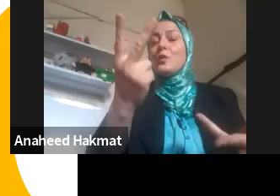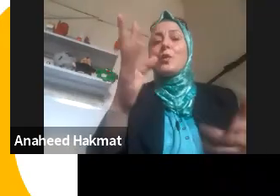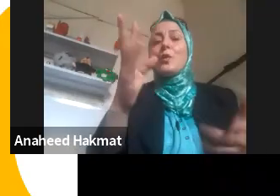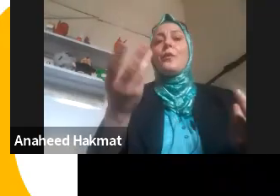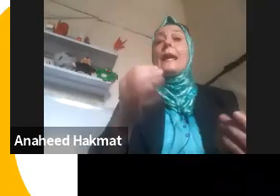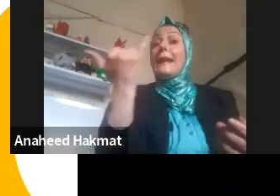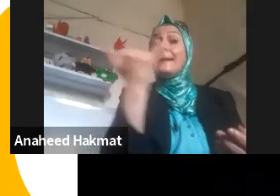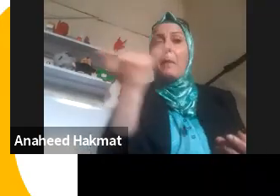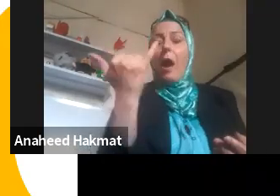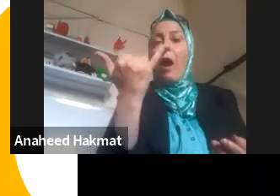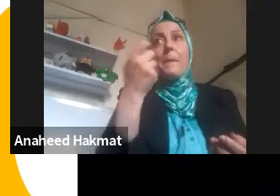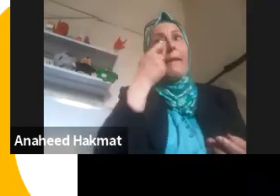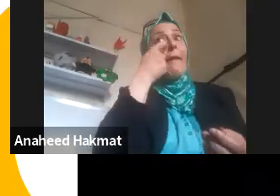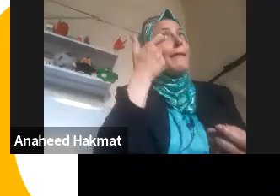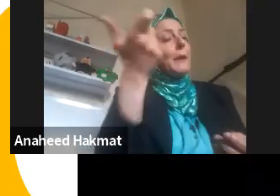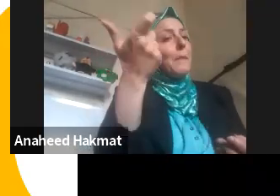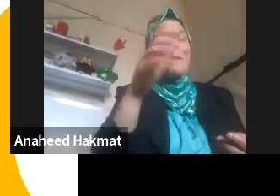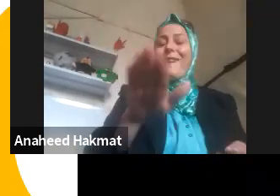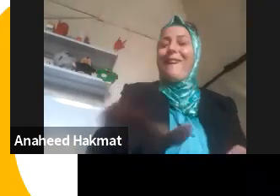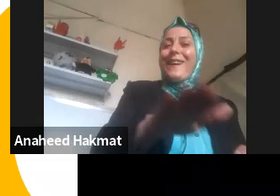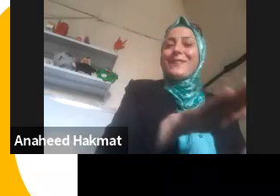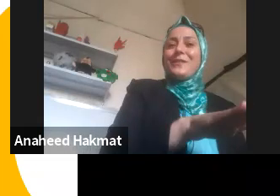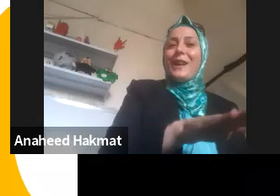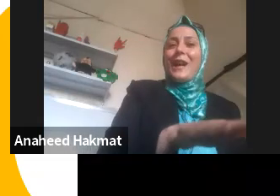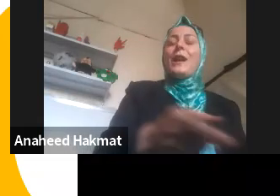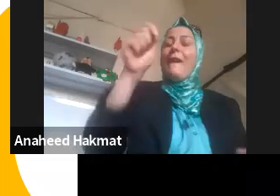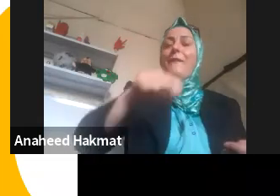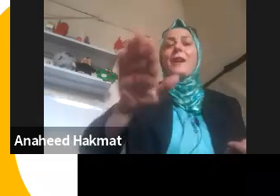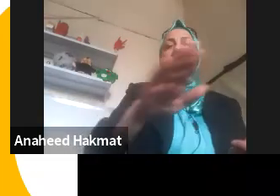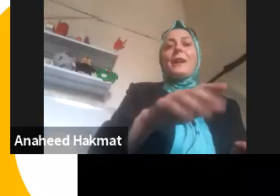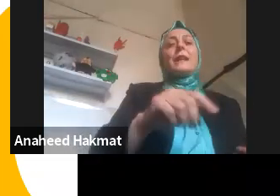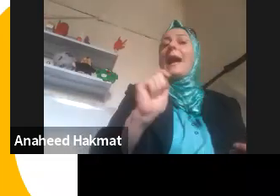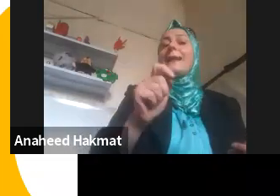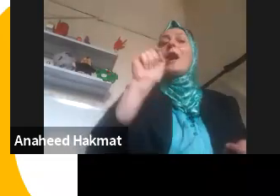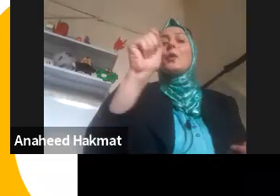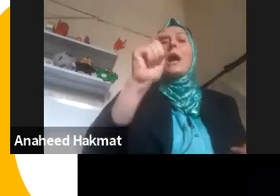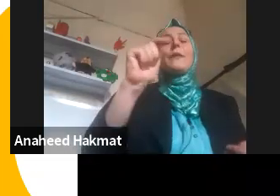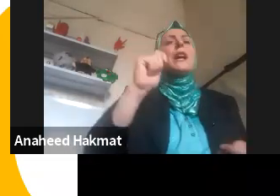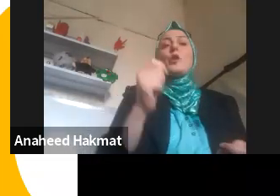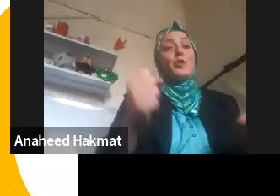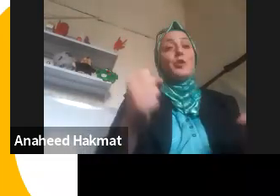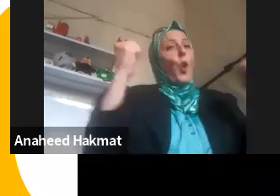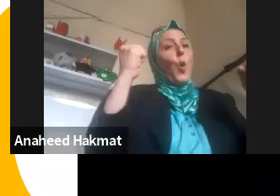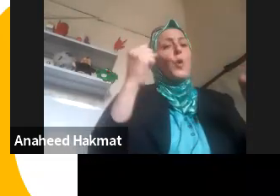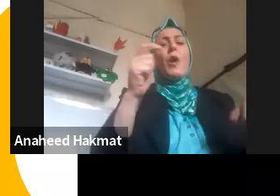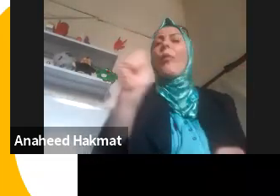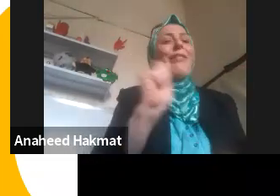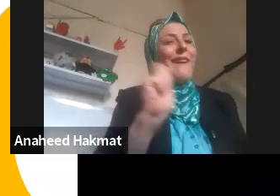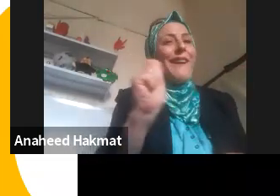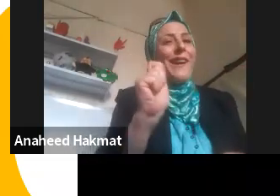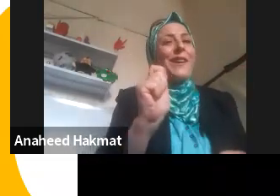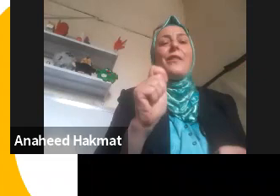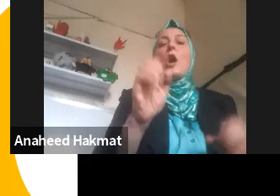الاهتمامات اللي الأطفال نوهوا إلها، القدرات، نقاط القوة والضعف، ونراعي فيها قضايا النوع الاجتماعي